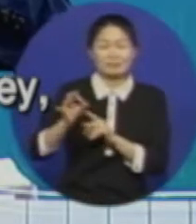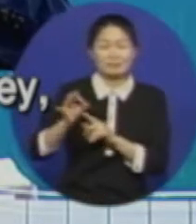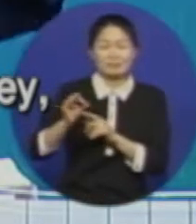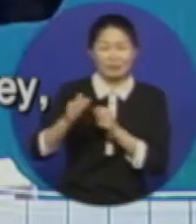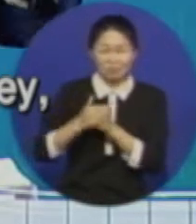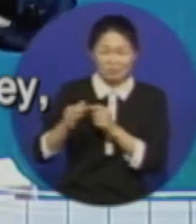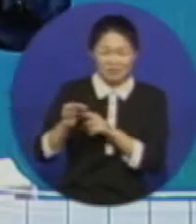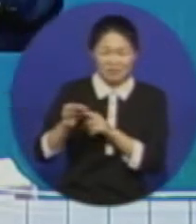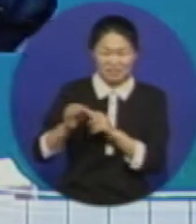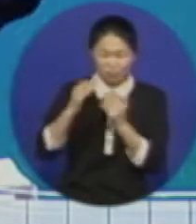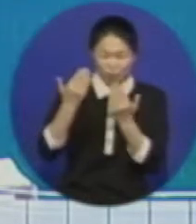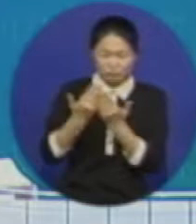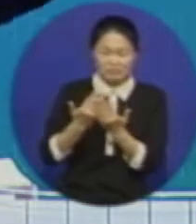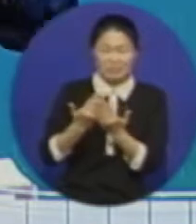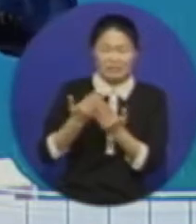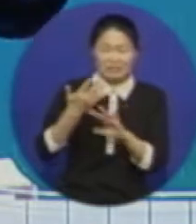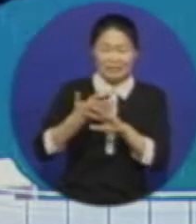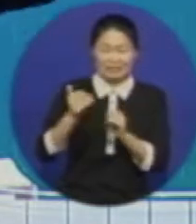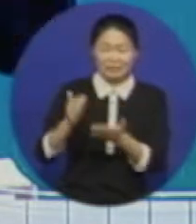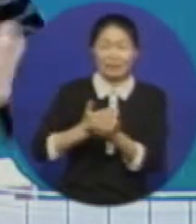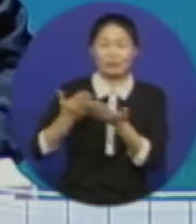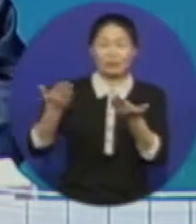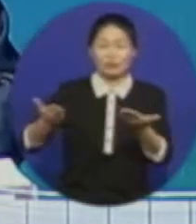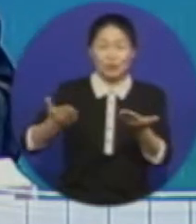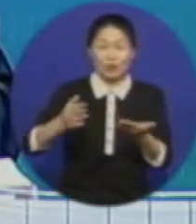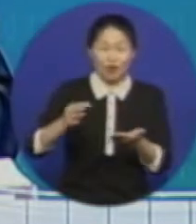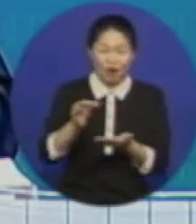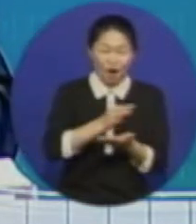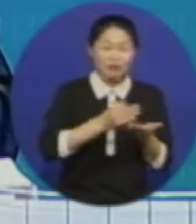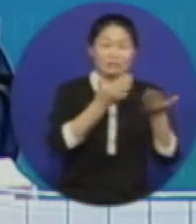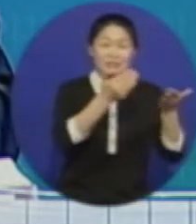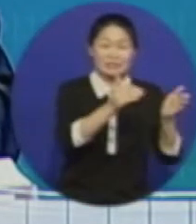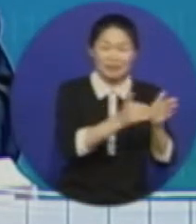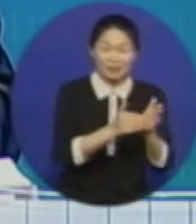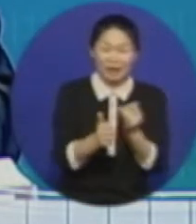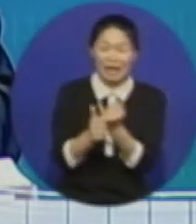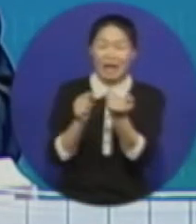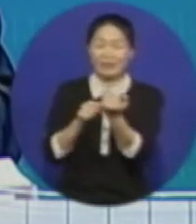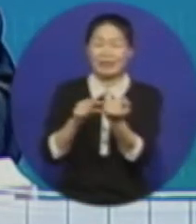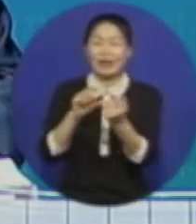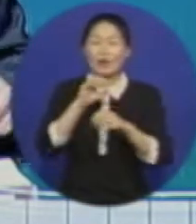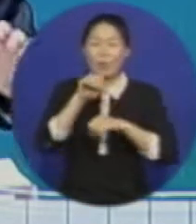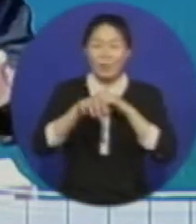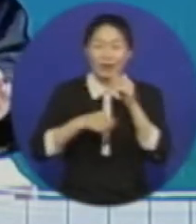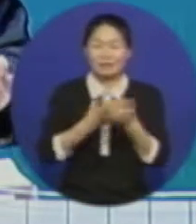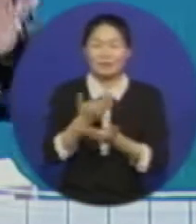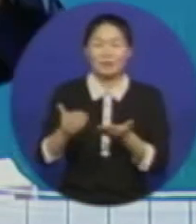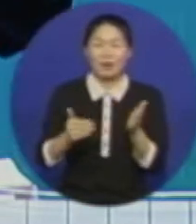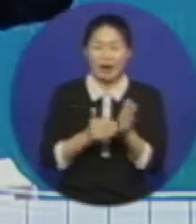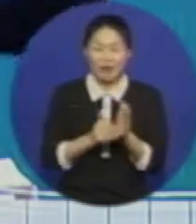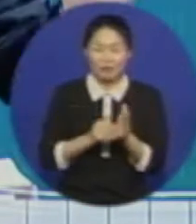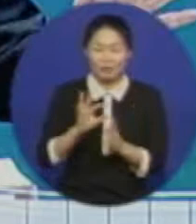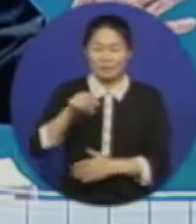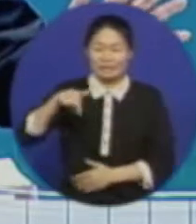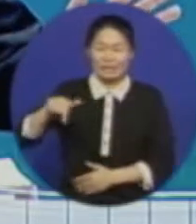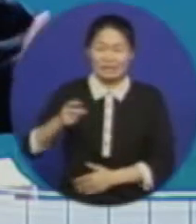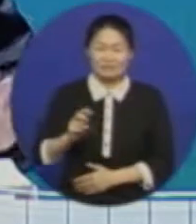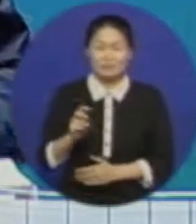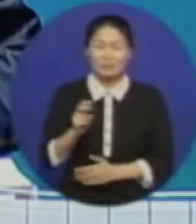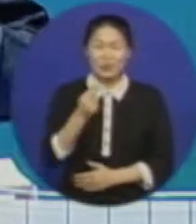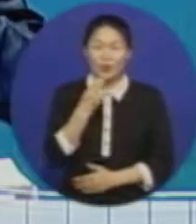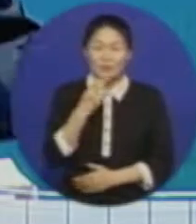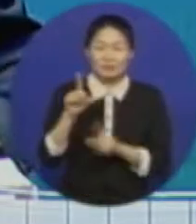다른 사람 나눠주고 범 금하고 그리고 아네한테 고백에서 나누고 그리고는 비자 감 없이 이제